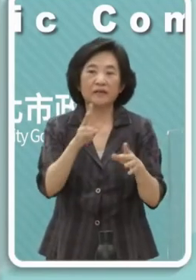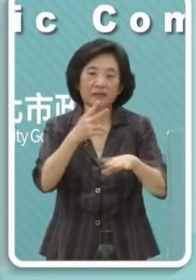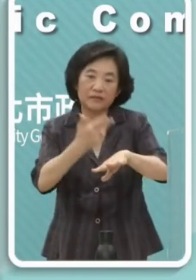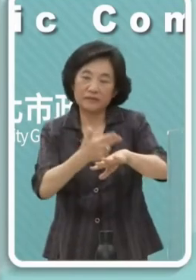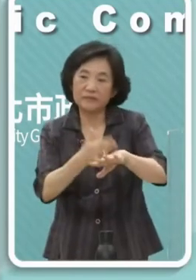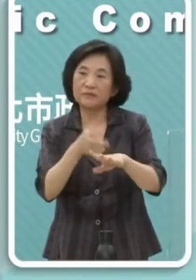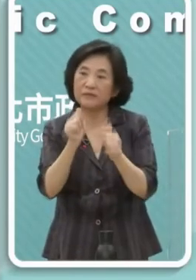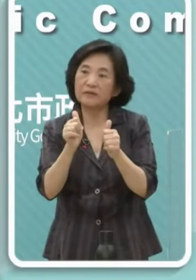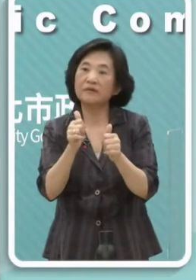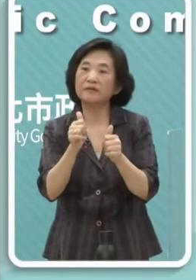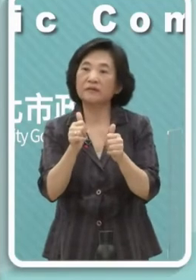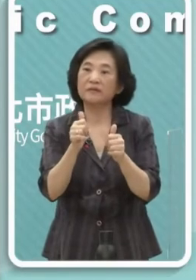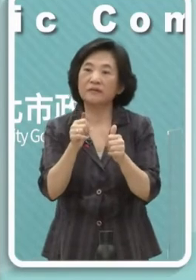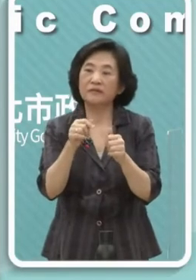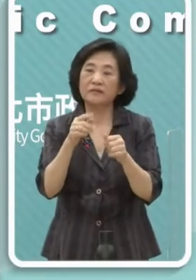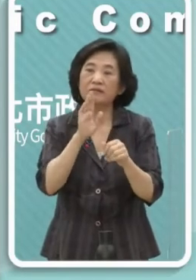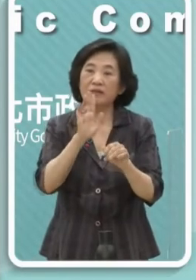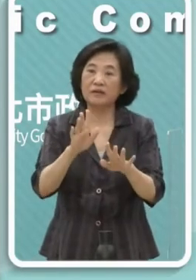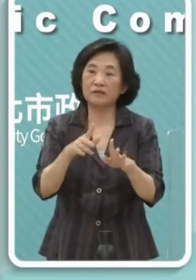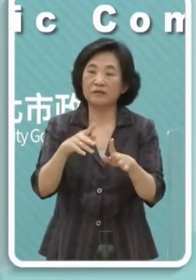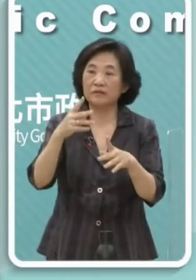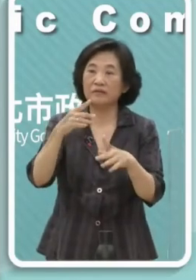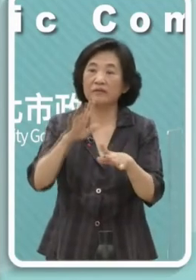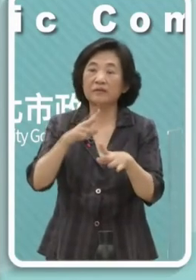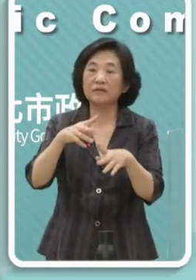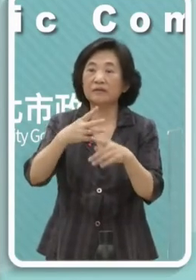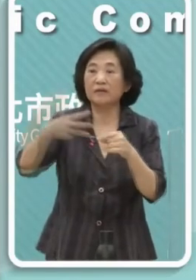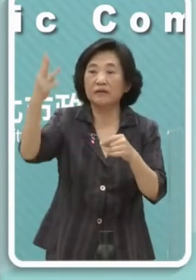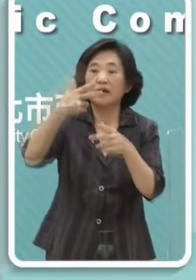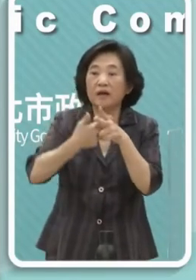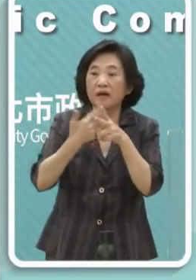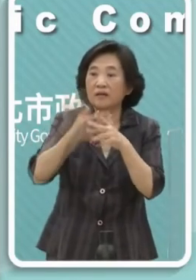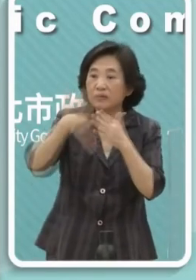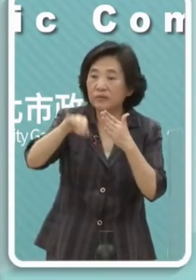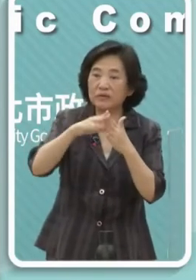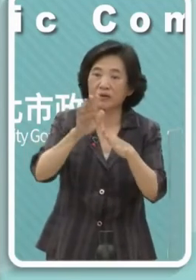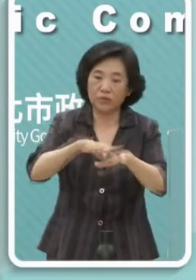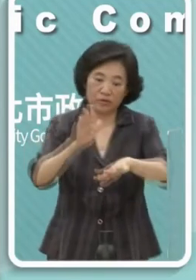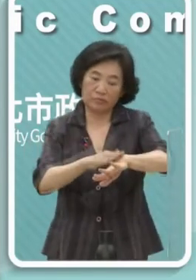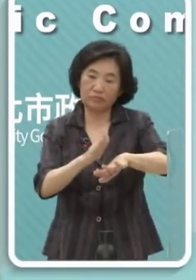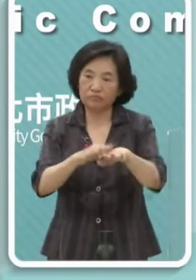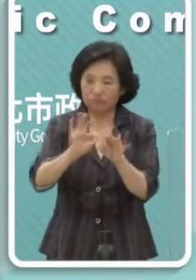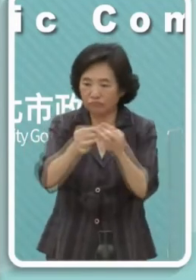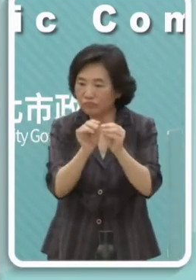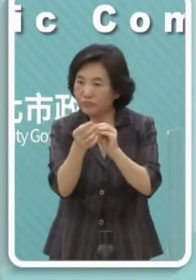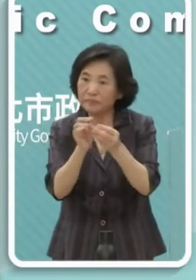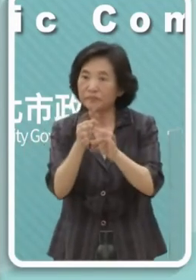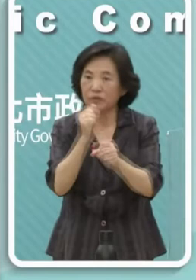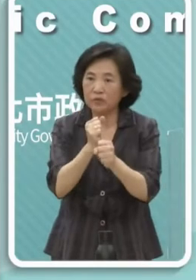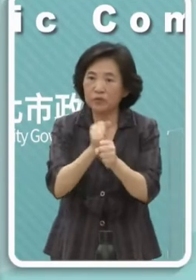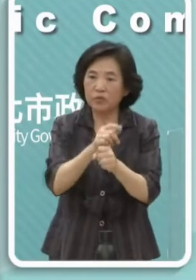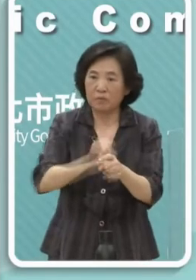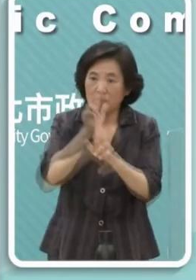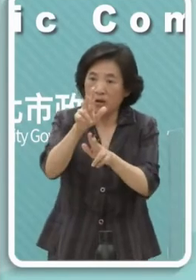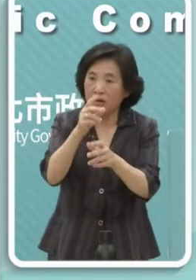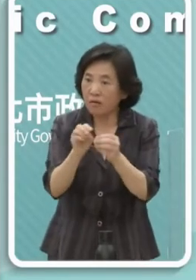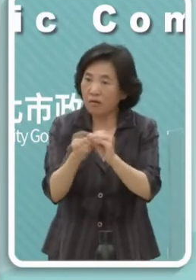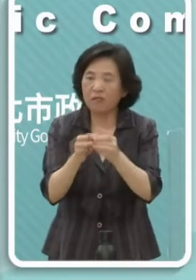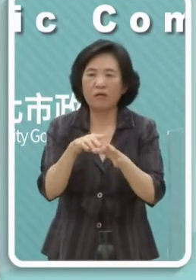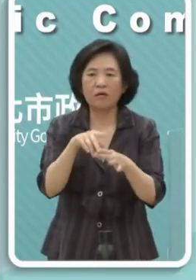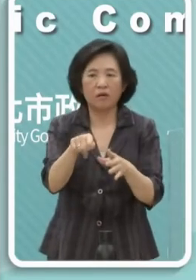术型高中还有一些实作的课程，那就一样。来照常进行。第二个就是